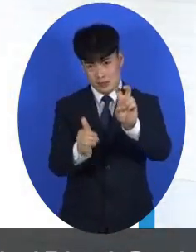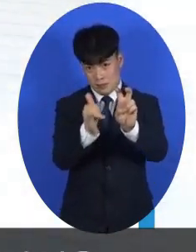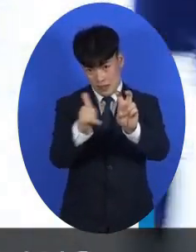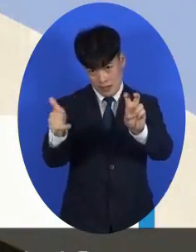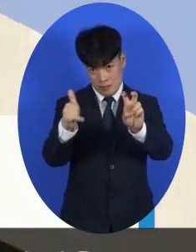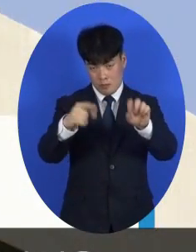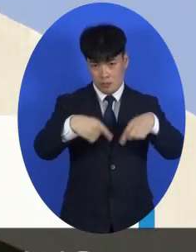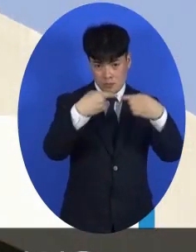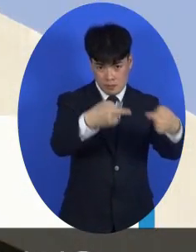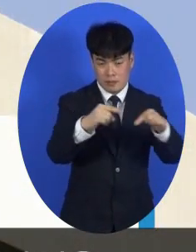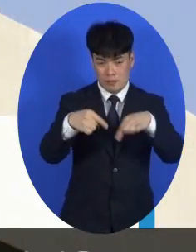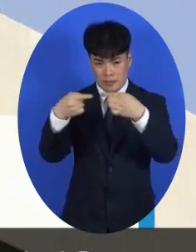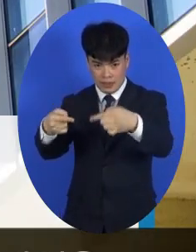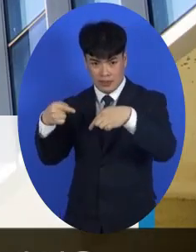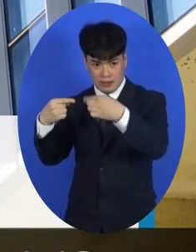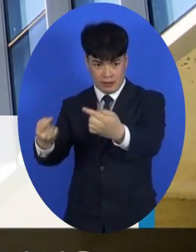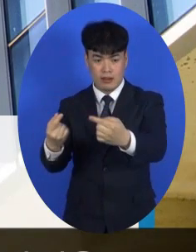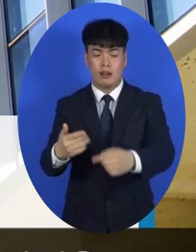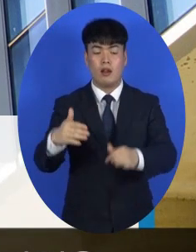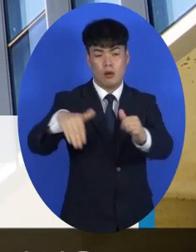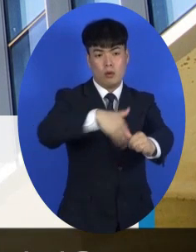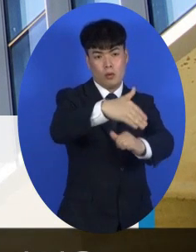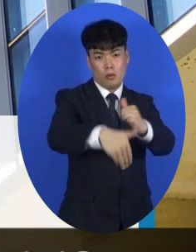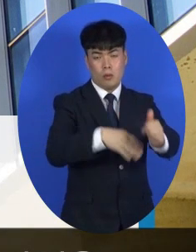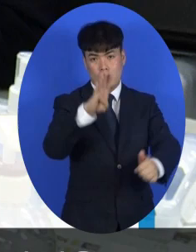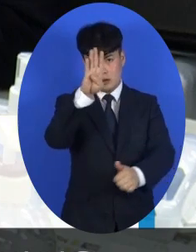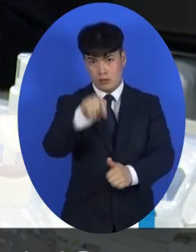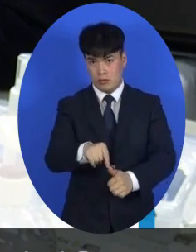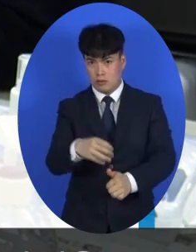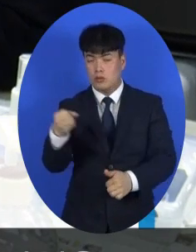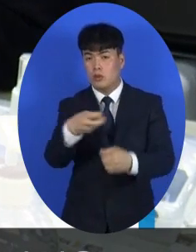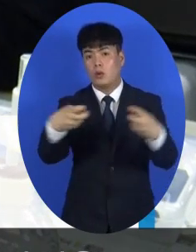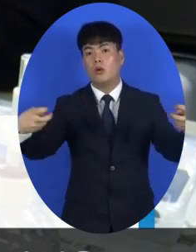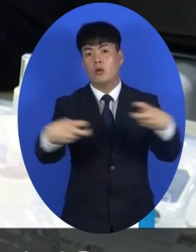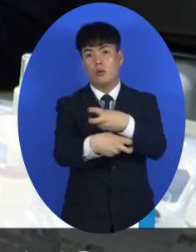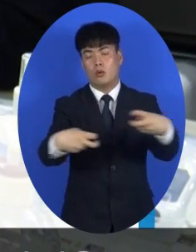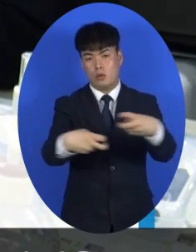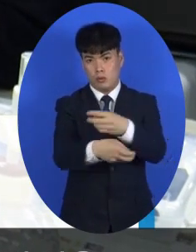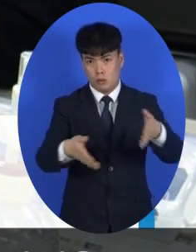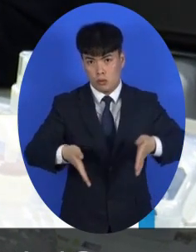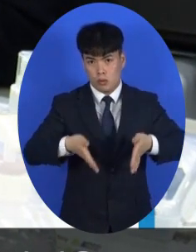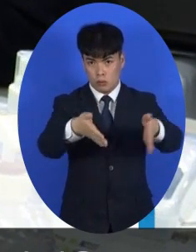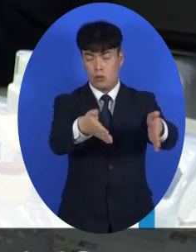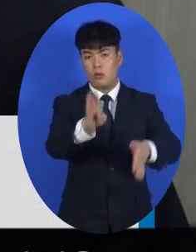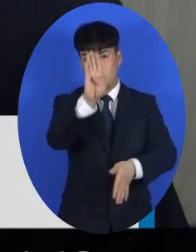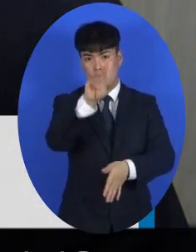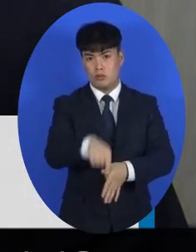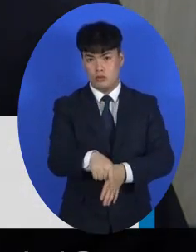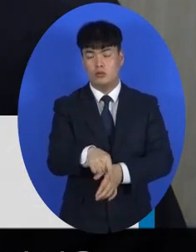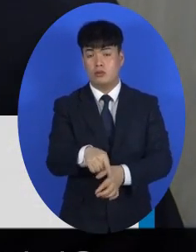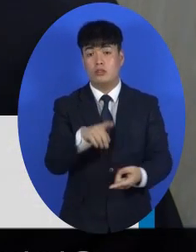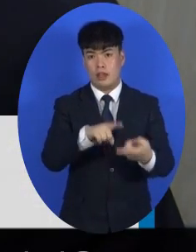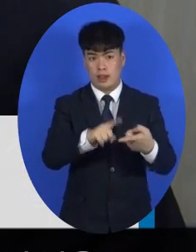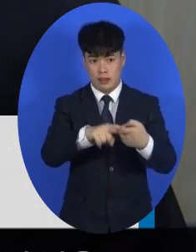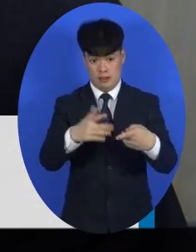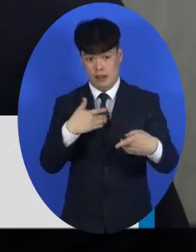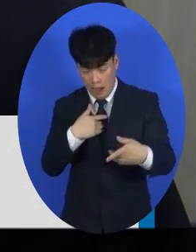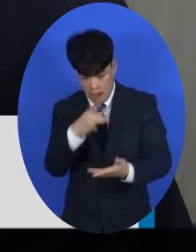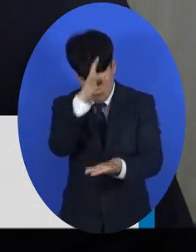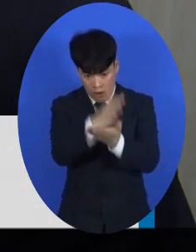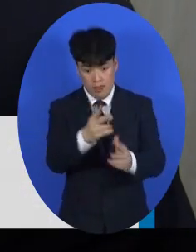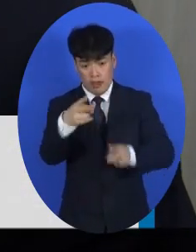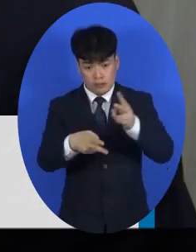가운데 국토교통부, 환경부를 방문해 각종 현안 사업의 당위성을 설명하고 국비 지원과 정부 계획